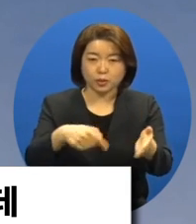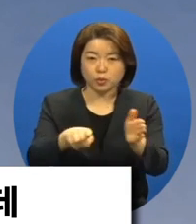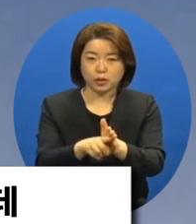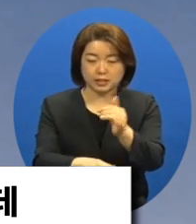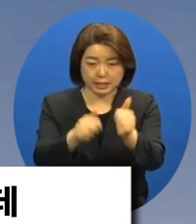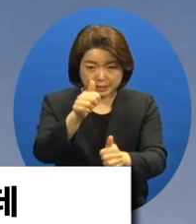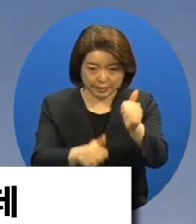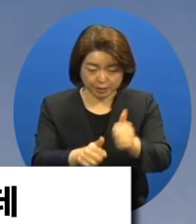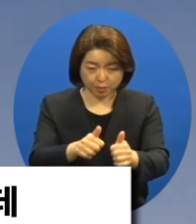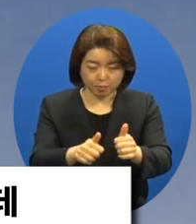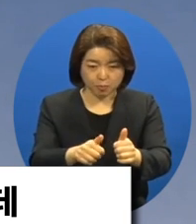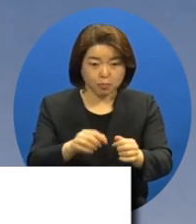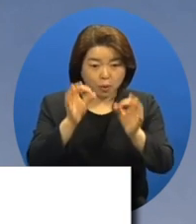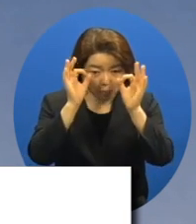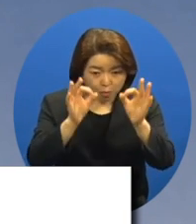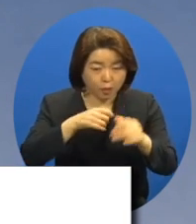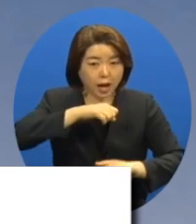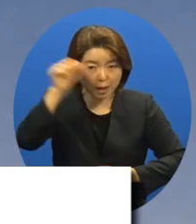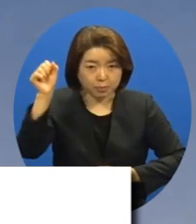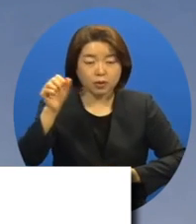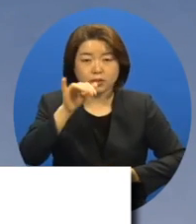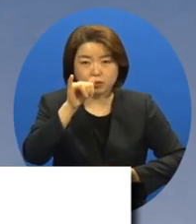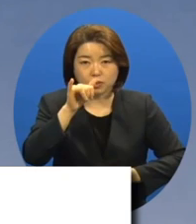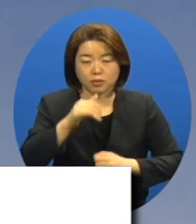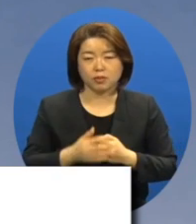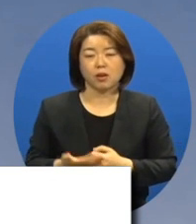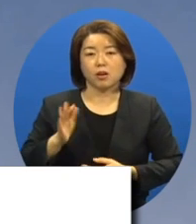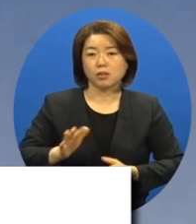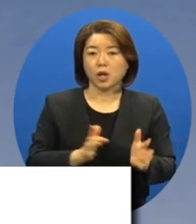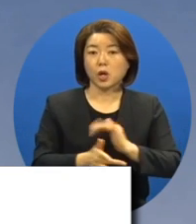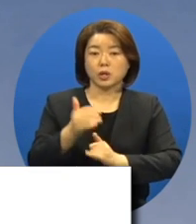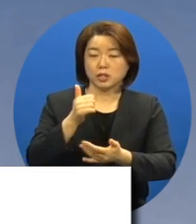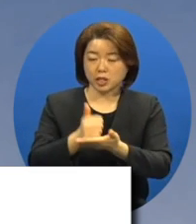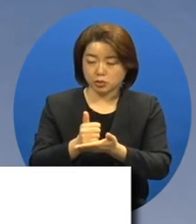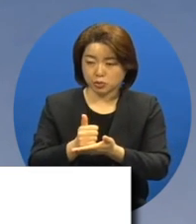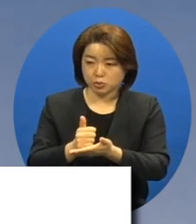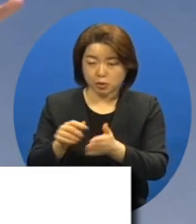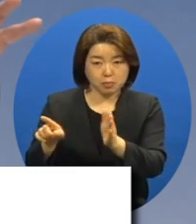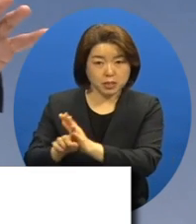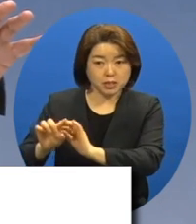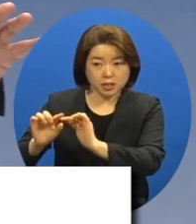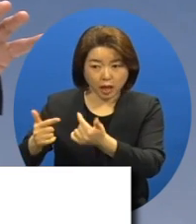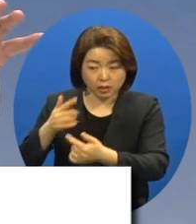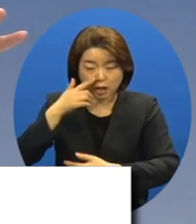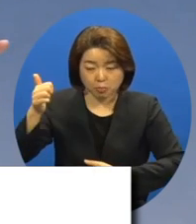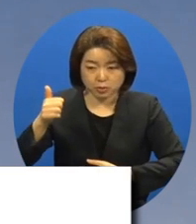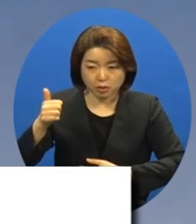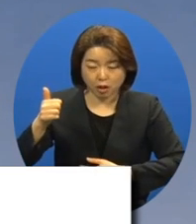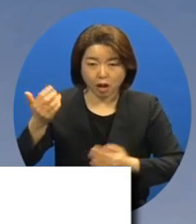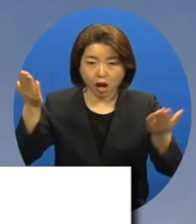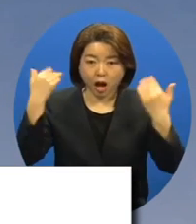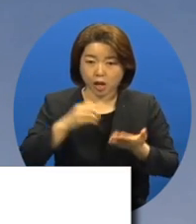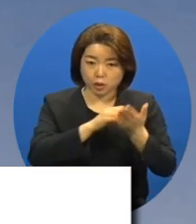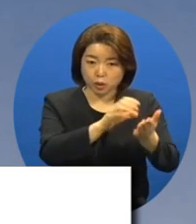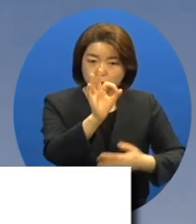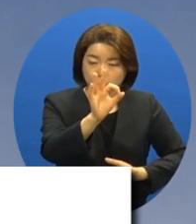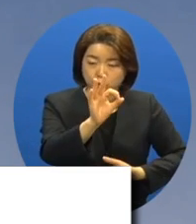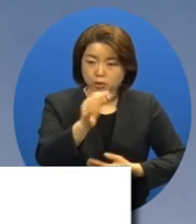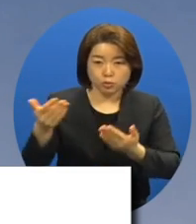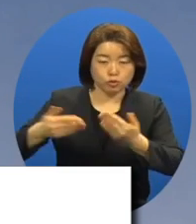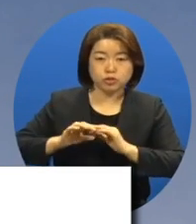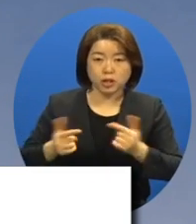했는데 예수를 안 믿는 아버지가 등록금 을 주지 않아서 결국은 입학이